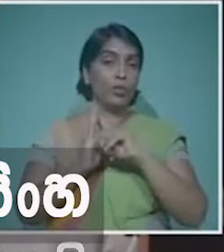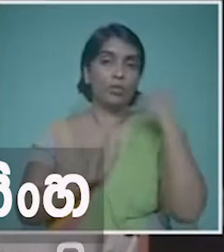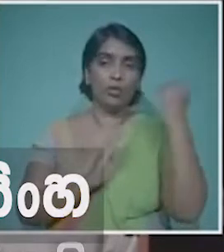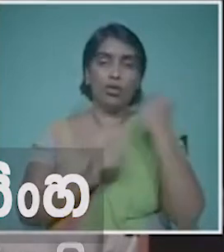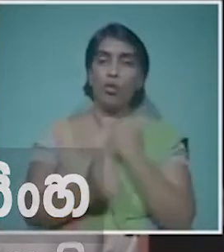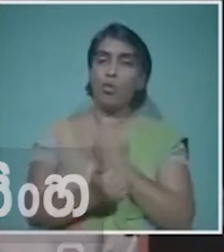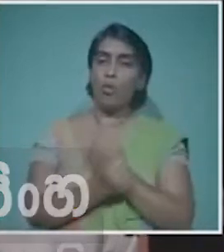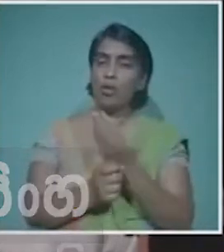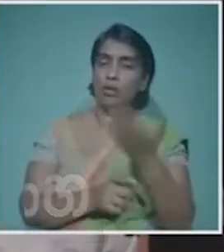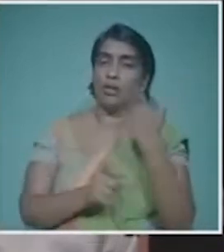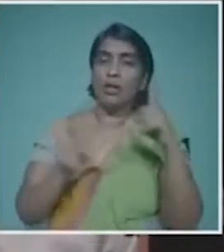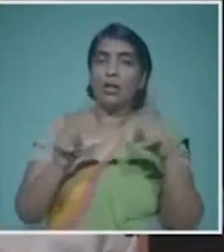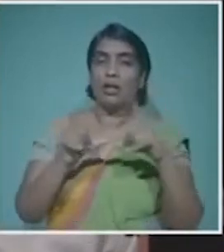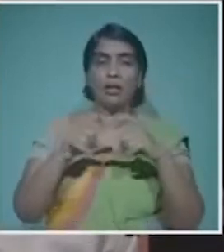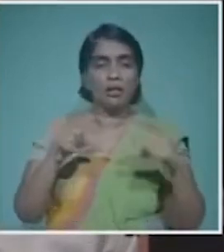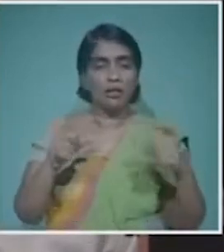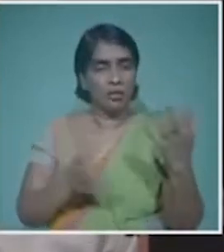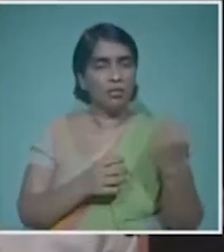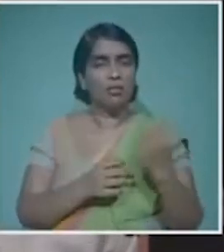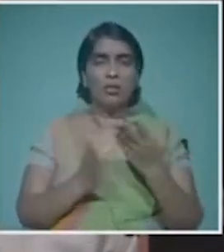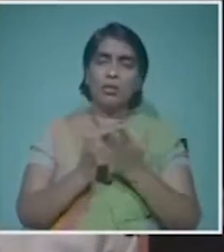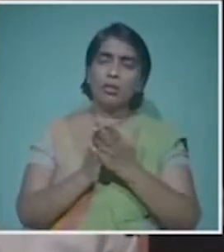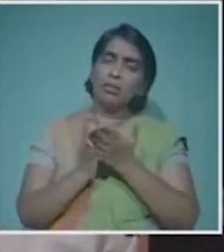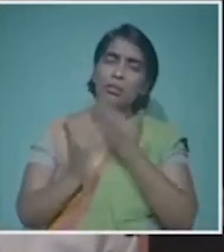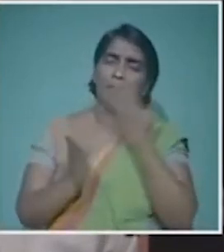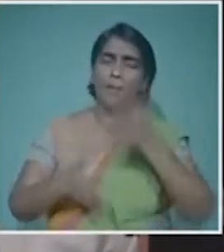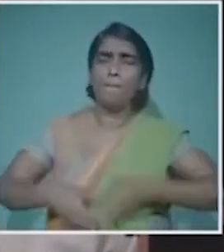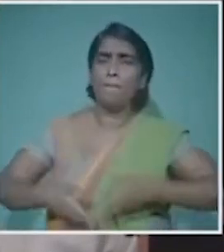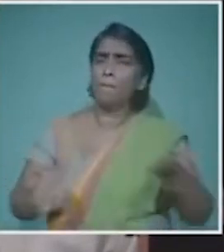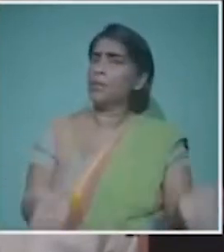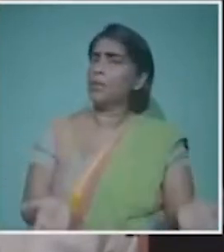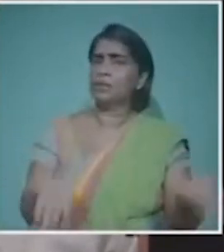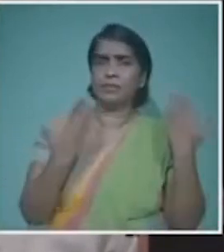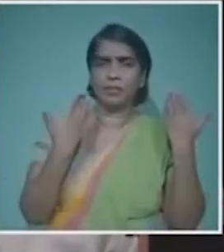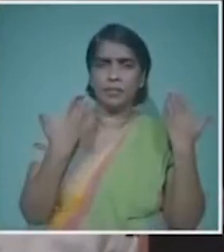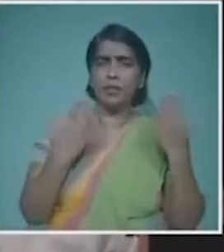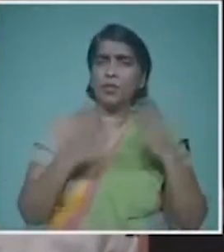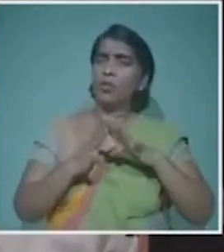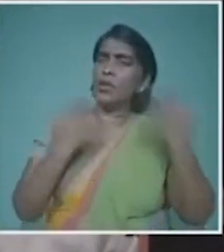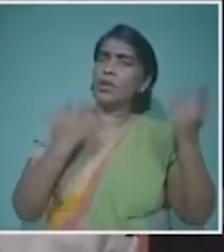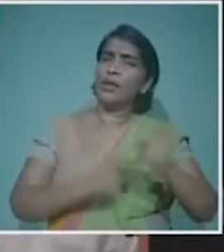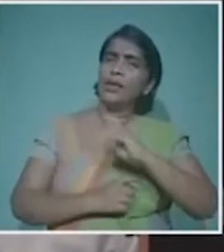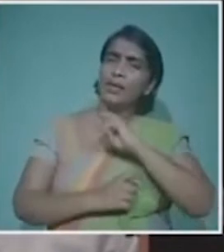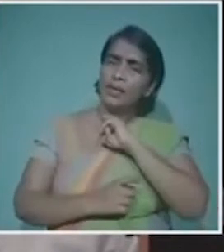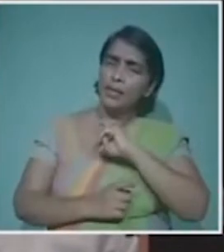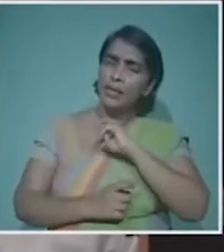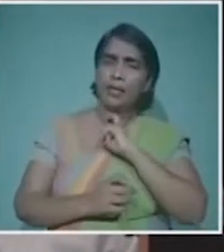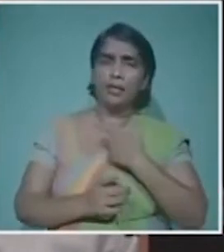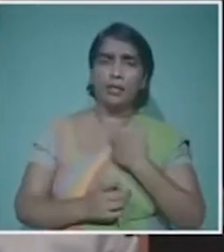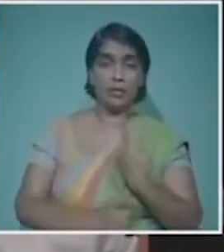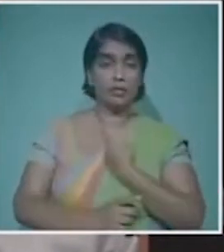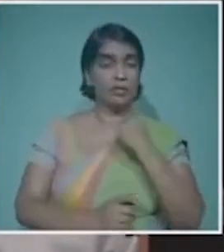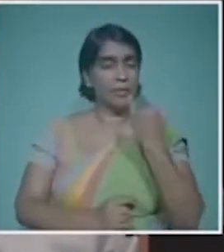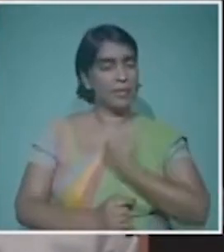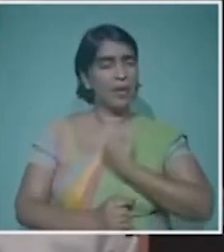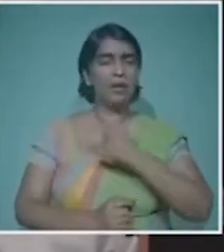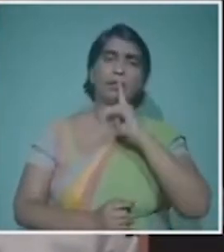පොලිසියට යන්න බලපත්තරේ ගන්න ඕන තරම් පාරයන්න ඕන තරම් කෑගහල යන්න මං ඒකාධිපතියෙක් කියල